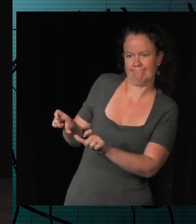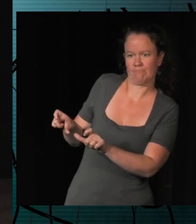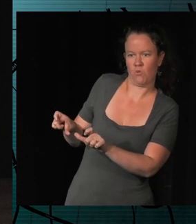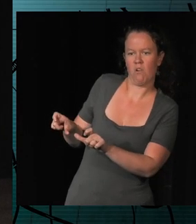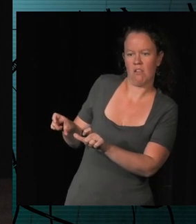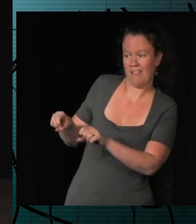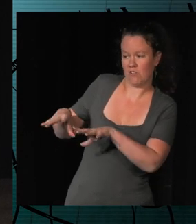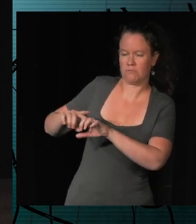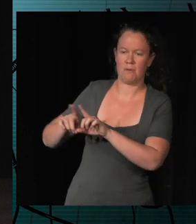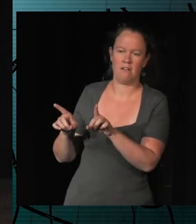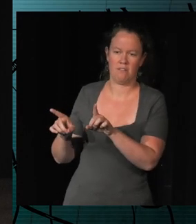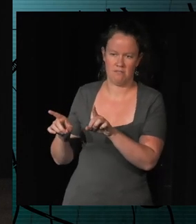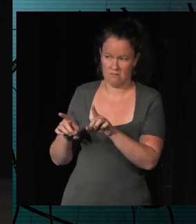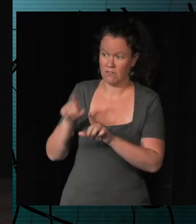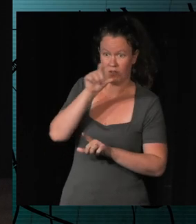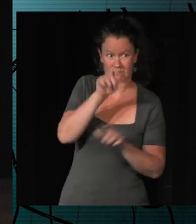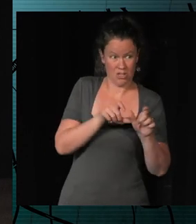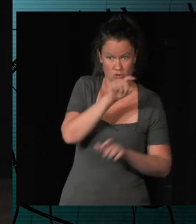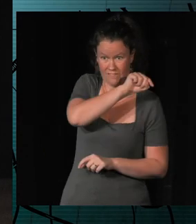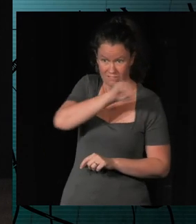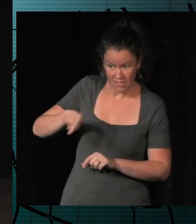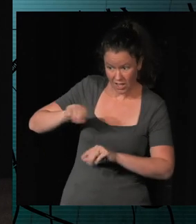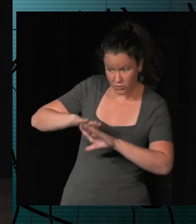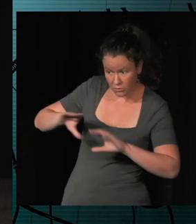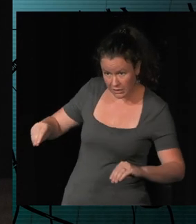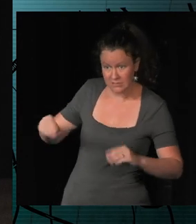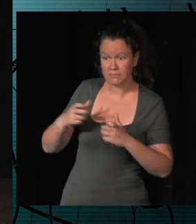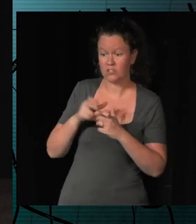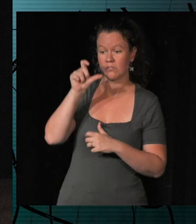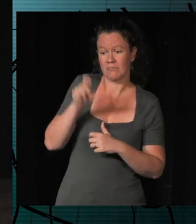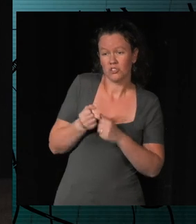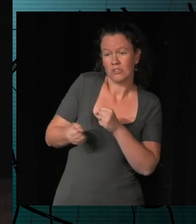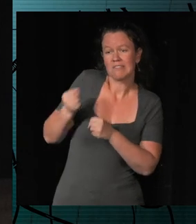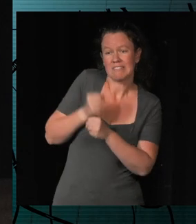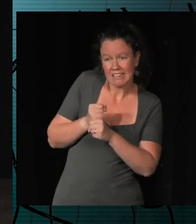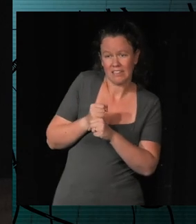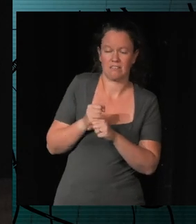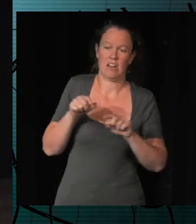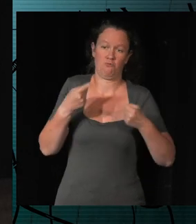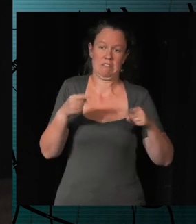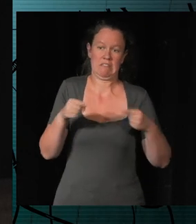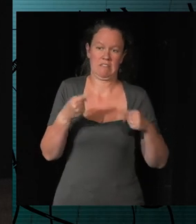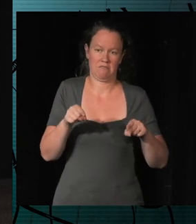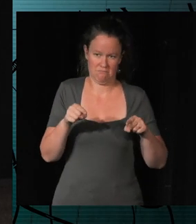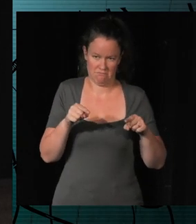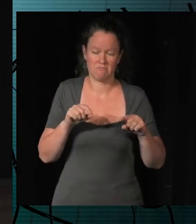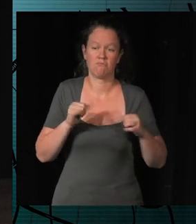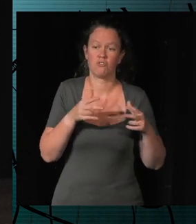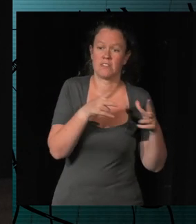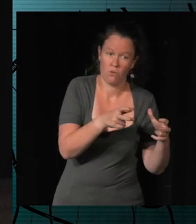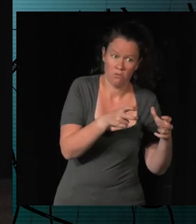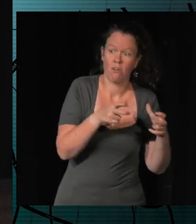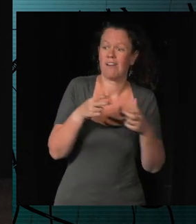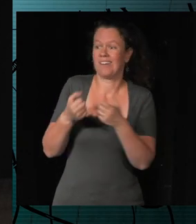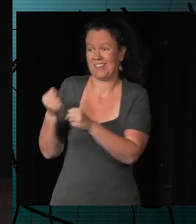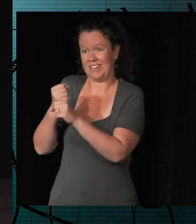étaient impliqués aussi il y avait des personnes sur le tourage il y avait notamment Yakir Yamaoka qui était sur ton âge et qui a fait la musique du film aussi ça je l'ai pas dit qui parti la musique du film c'est pour